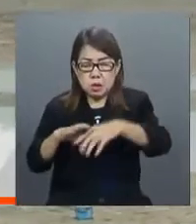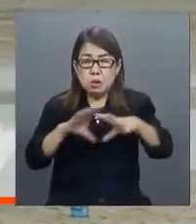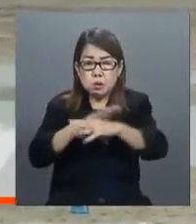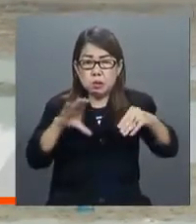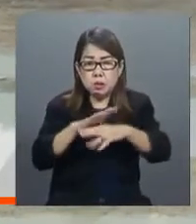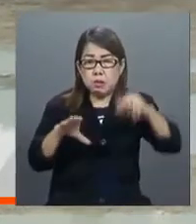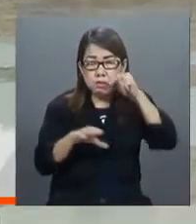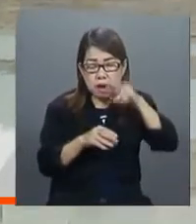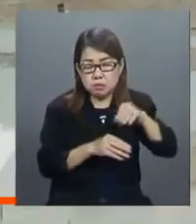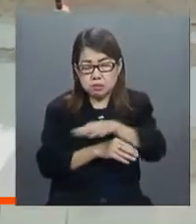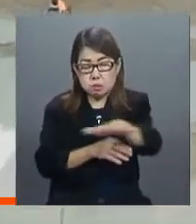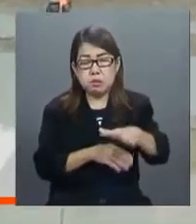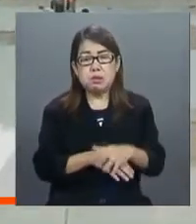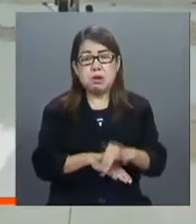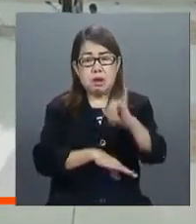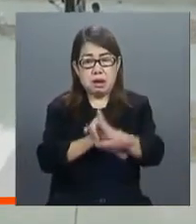ไร่